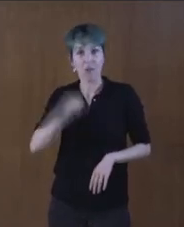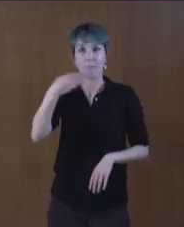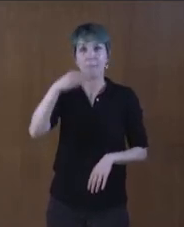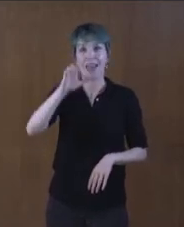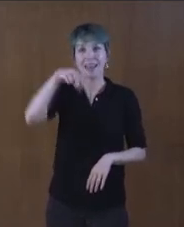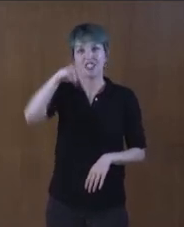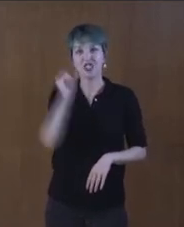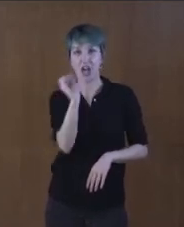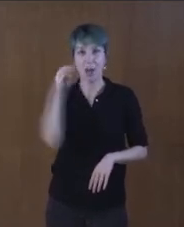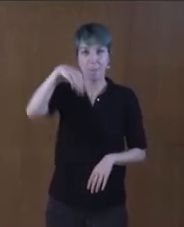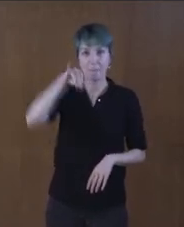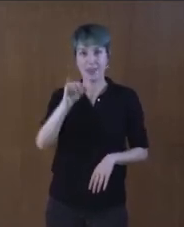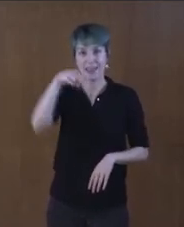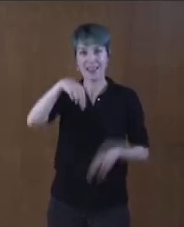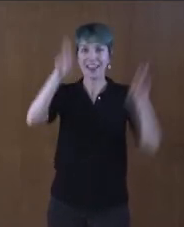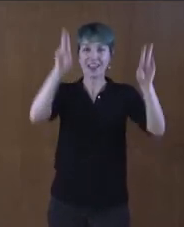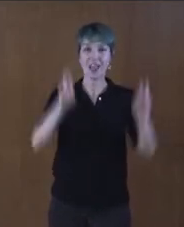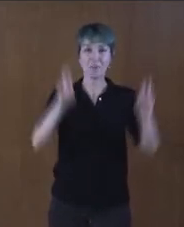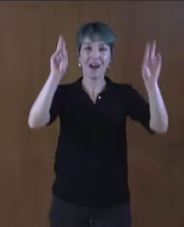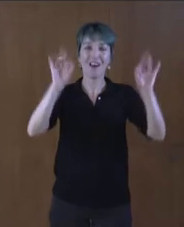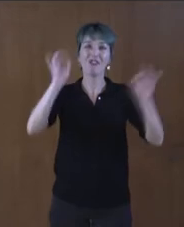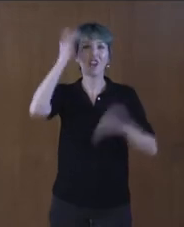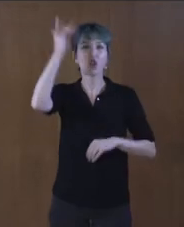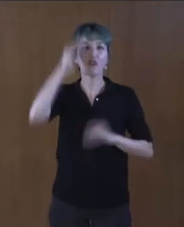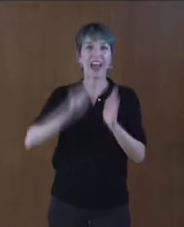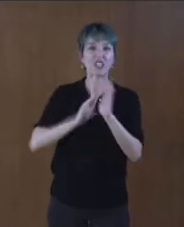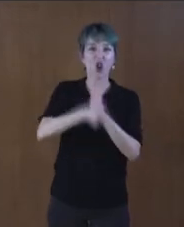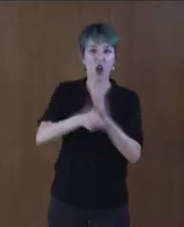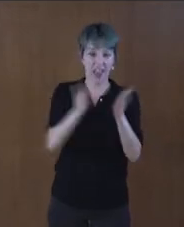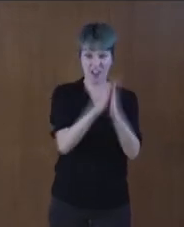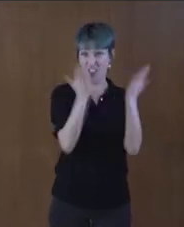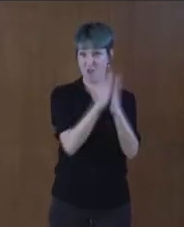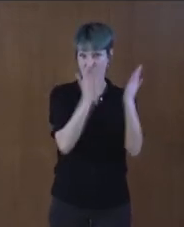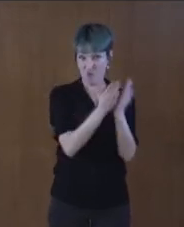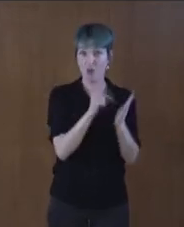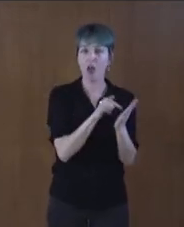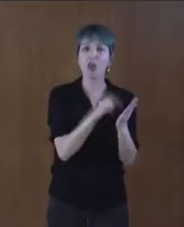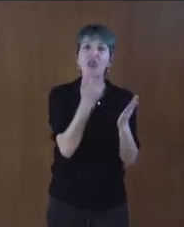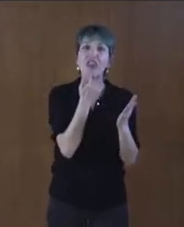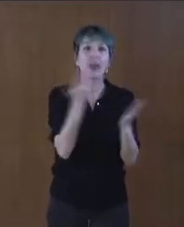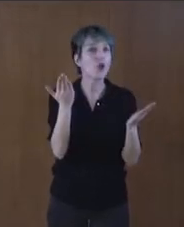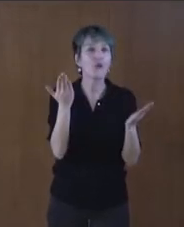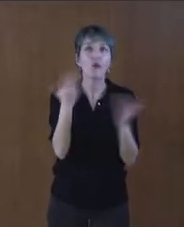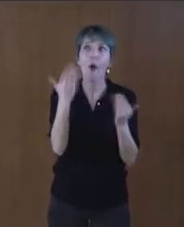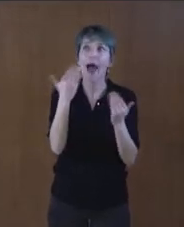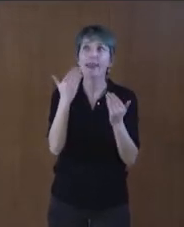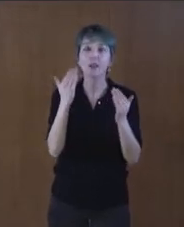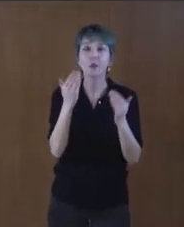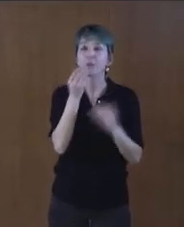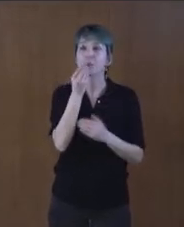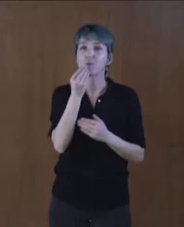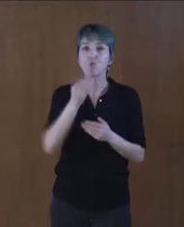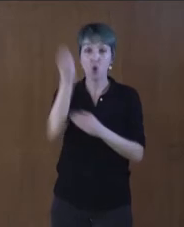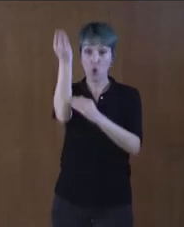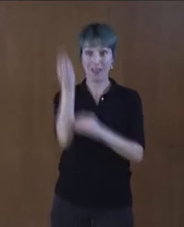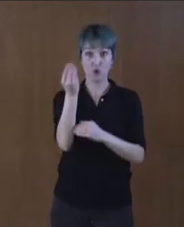Benjamin, de les tesis sobre la filosofia de la història, que diu: no hi ha un monument de la